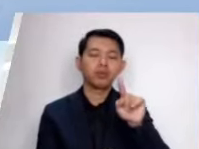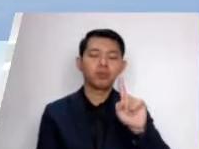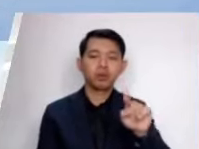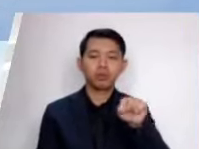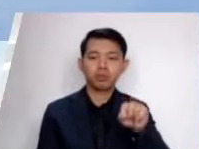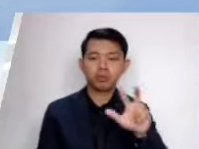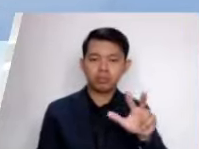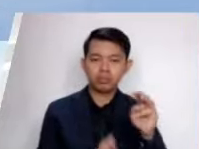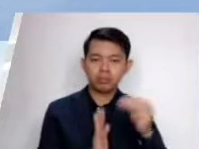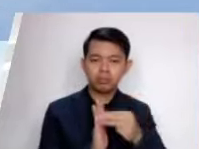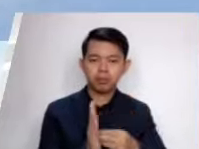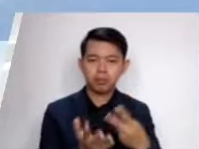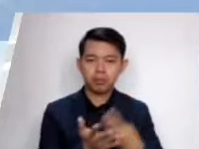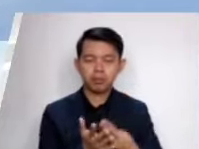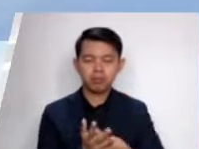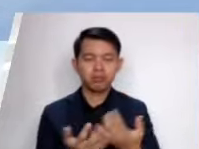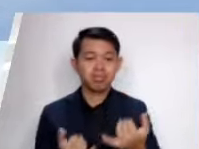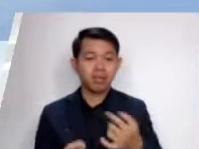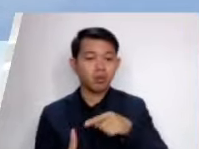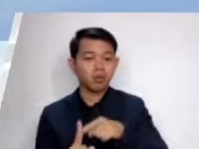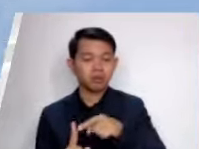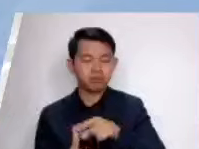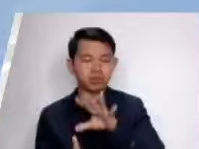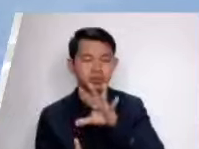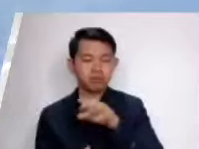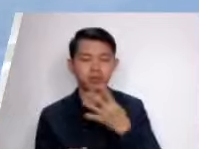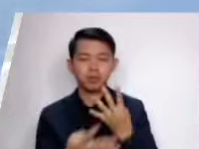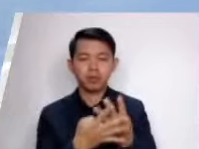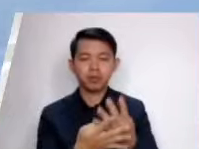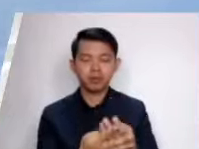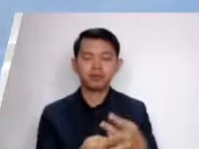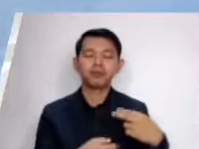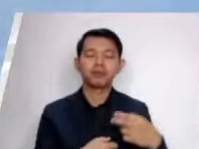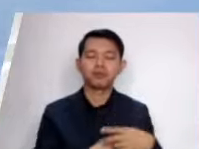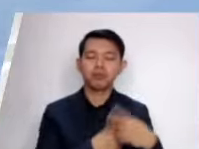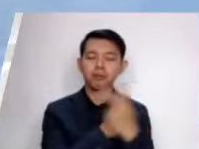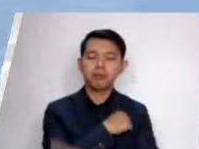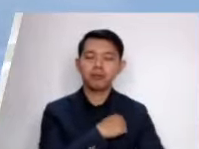na siya sa detention facility ng probinsya. Wala siyang pahayag.